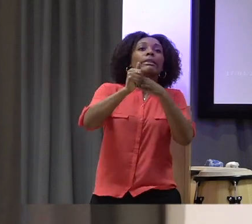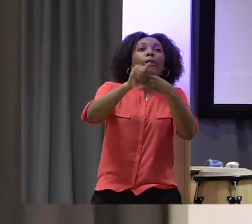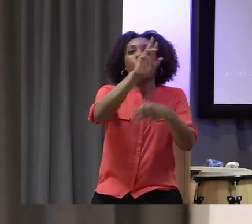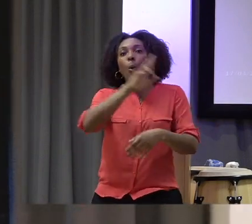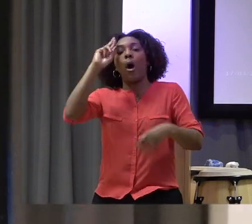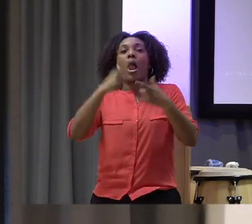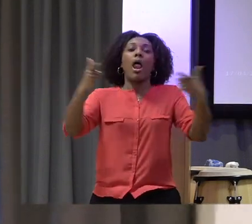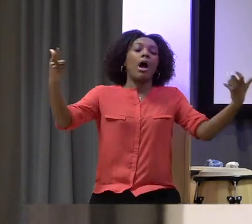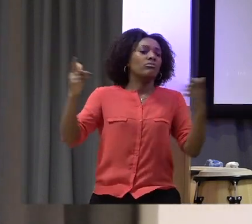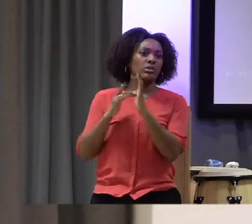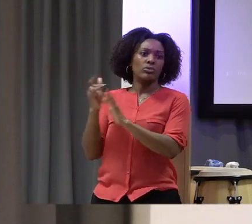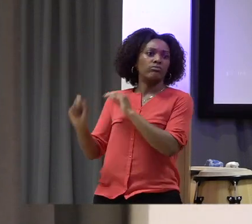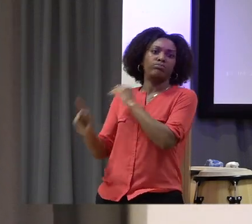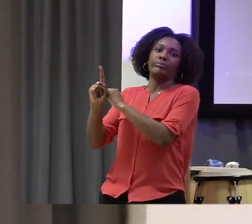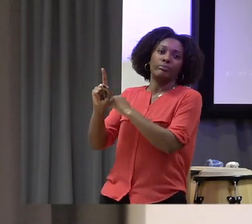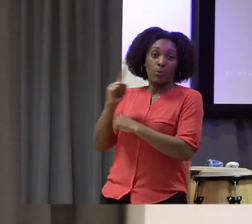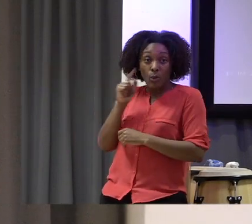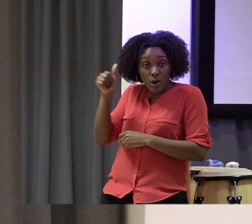connus, parce qu'il est Dieu.